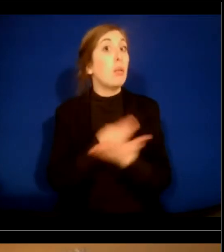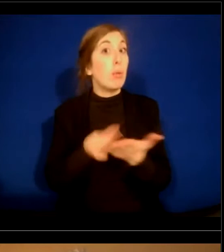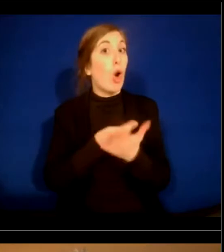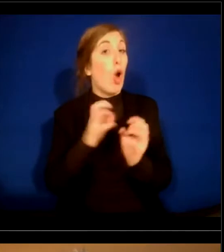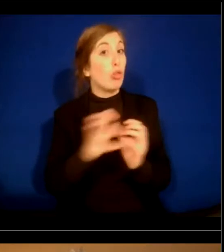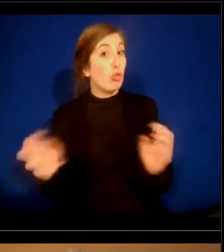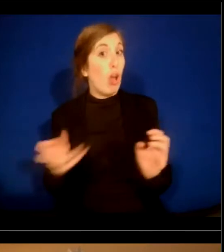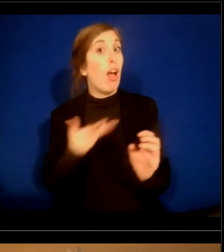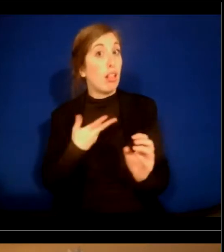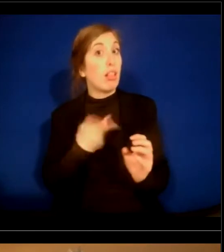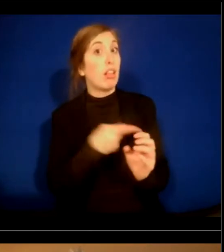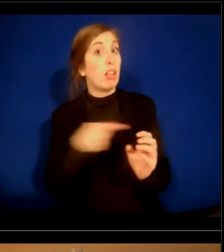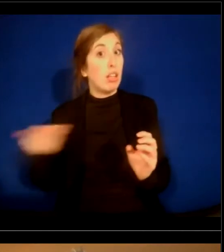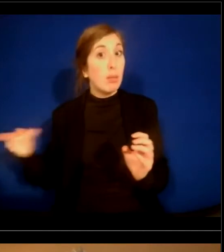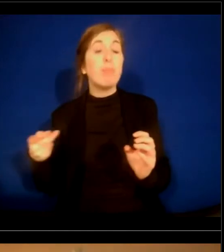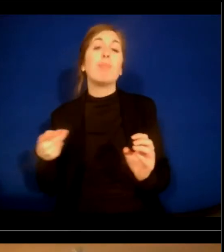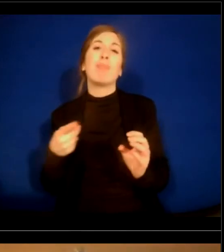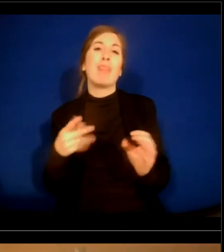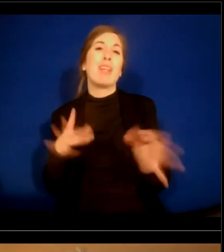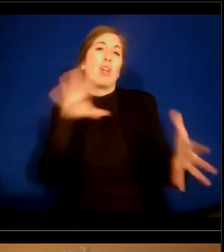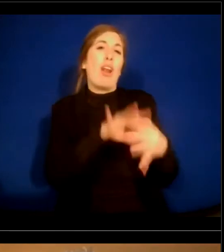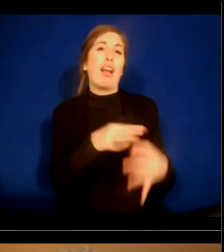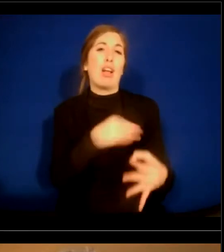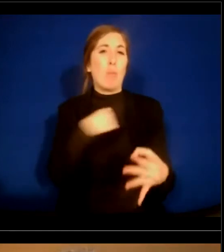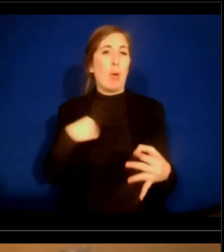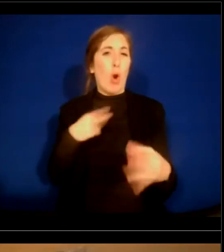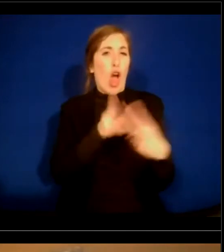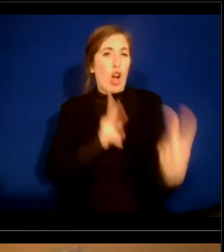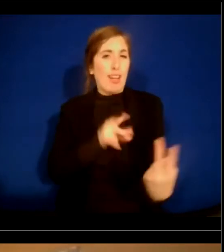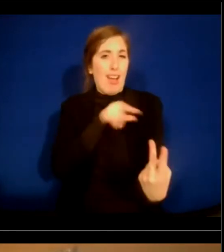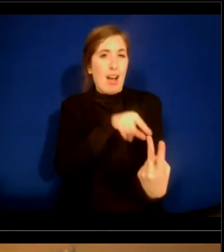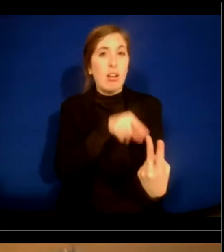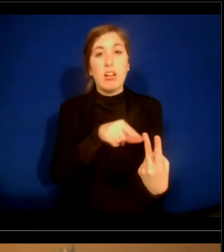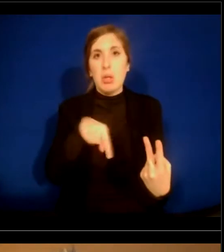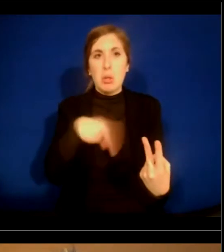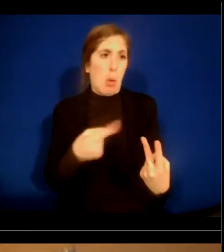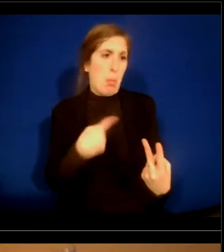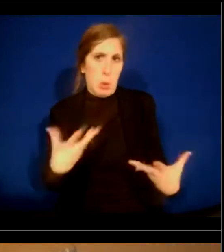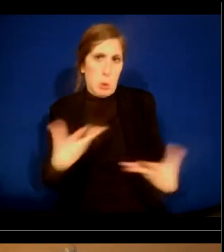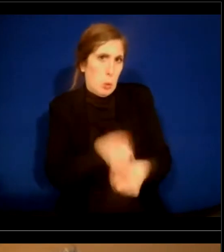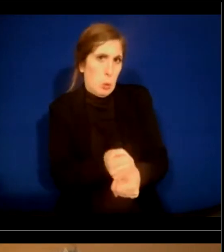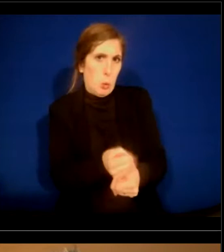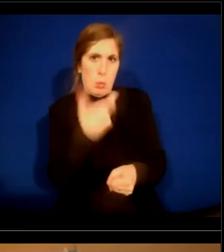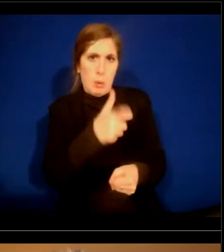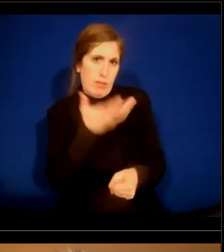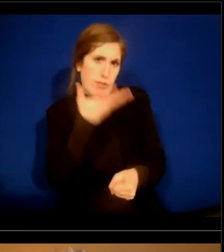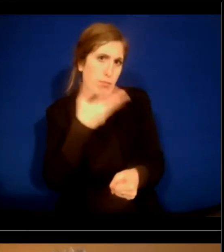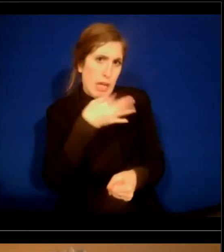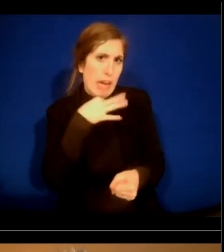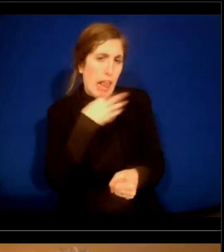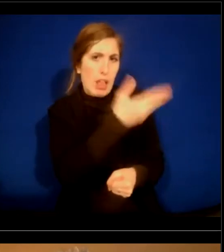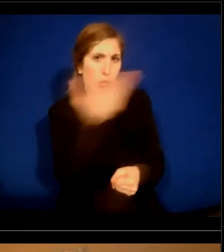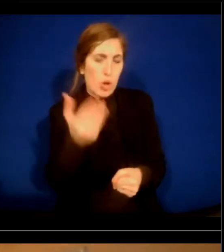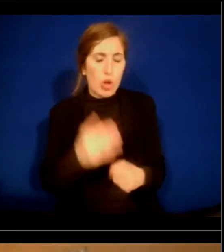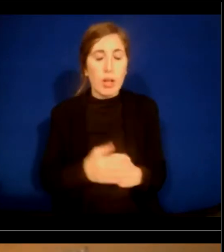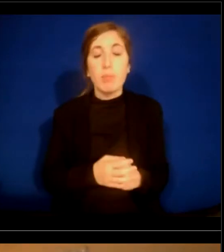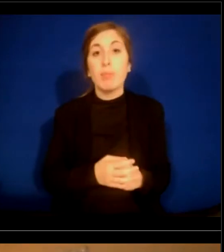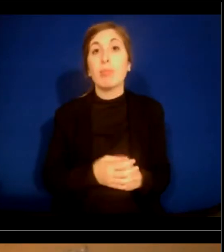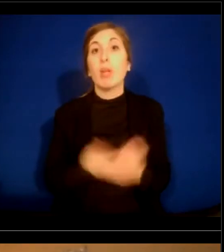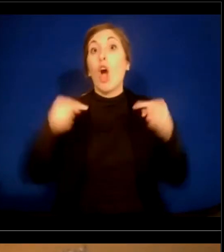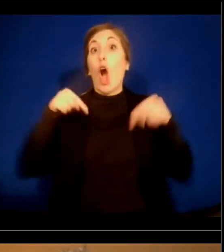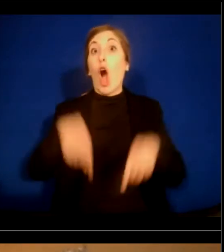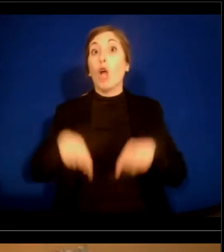fronte appunto polacco, poi chiuderei un po' qui per lasciare spazio agli altri. Oggi abbiamo parlato con il